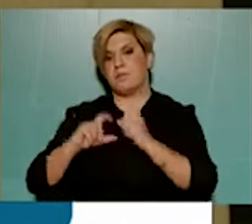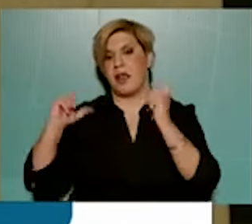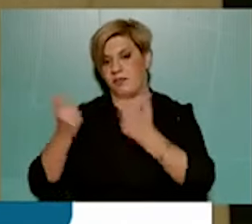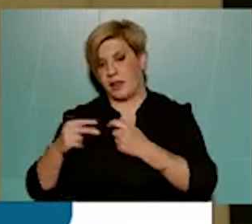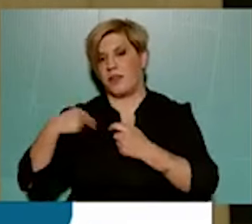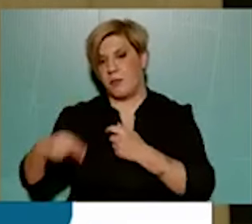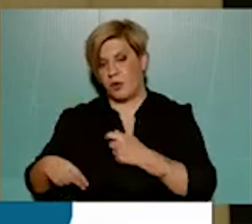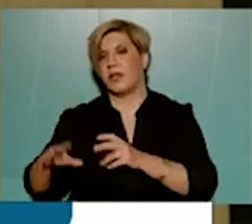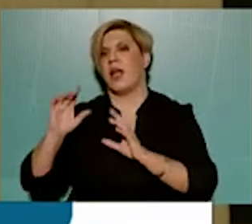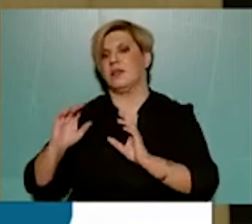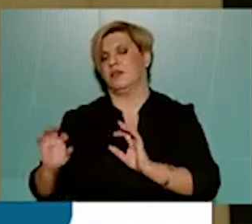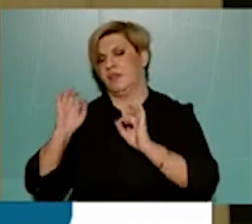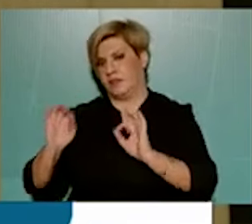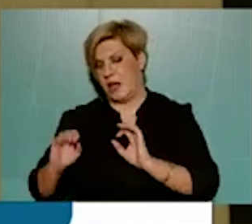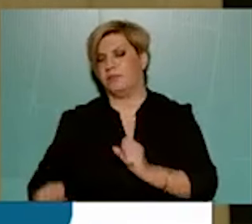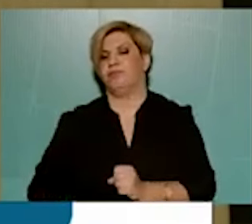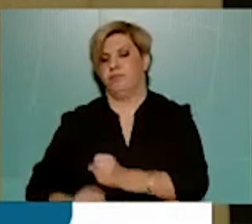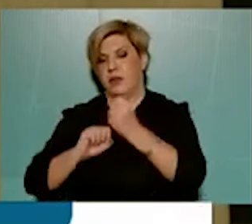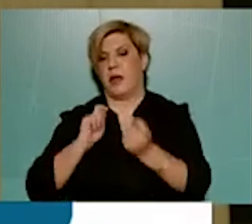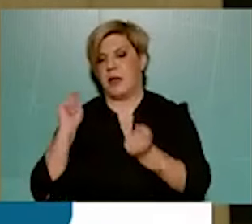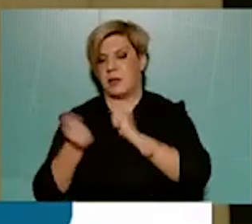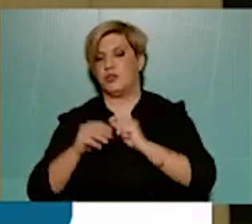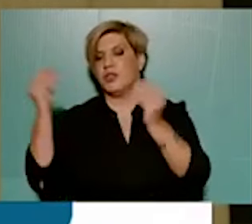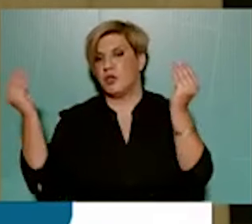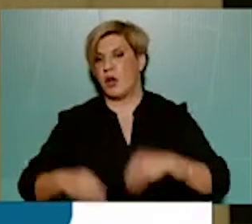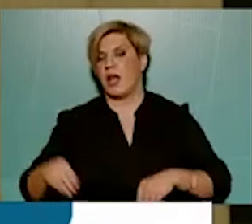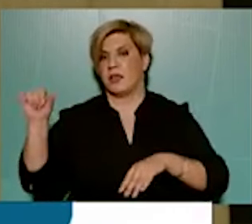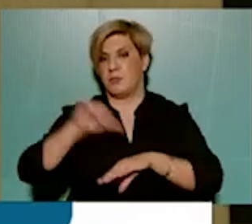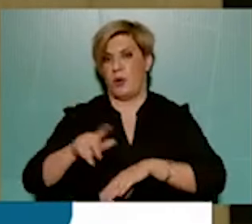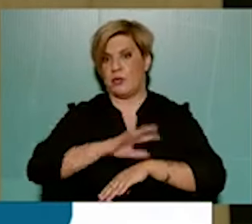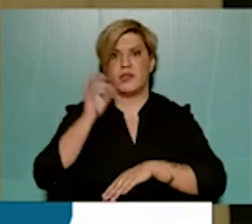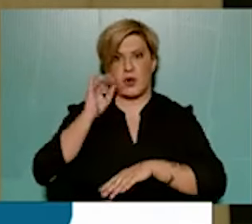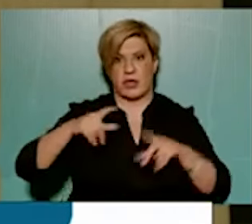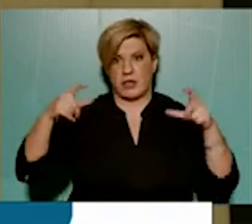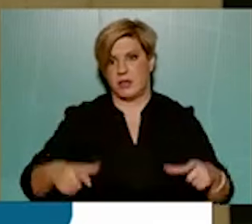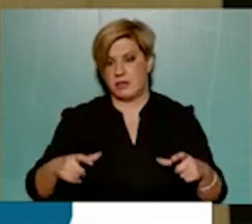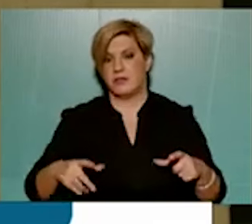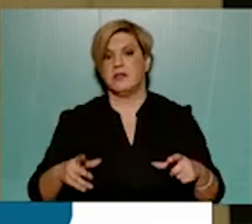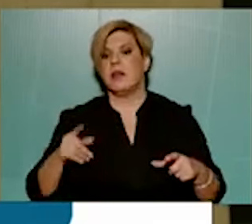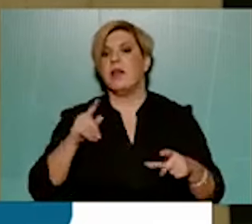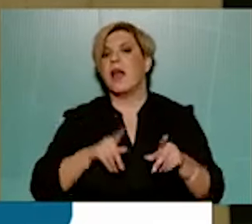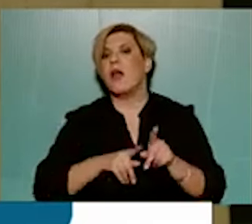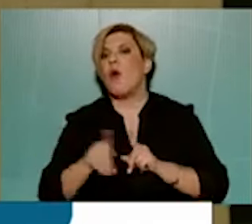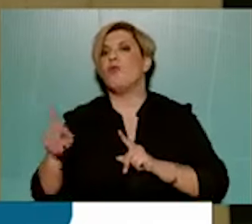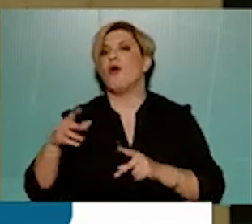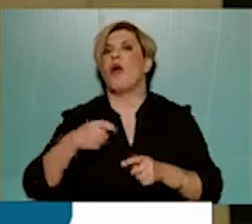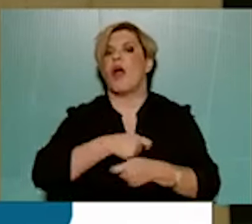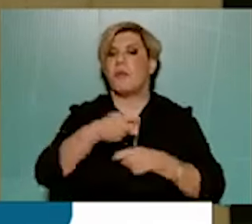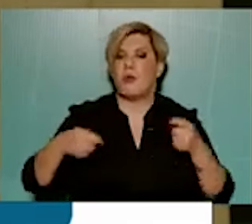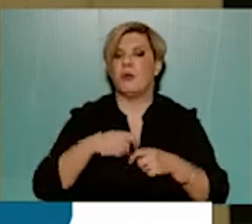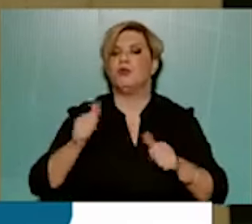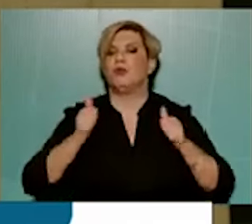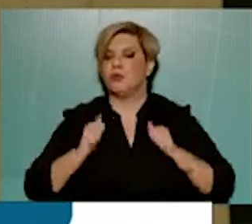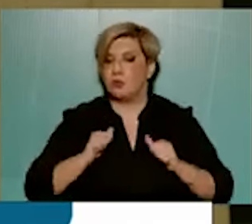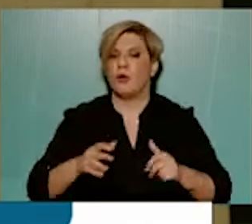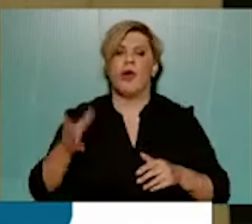περιφερειακοί και δημοτικές αρχές θέλουν να μετατρέψουν συνολικά την πόλη, τη Θεσσαλονίκη, σε κόμβο εμπορικό, διαμετακομιστικό,